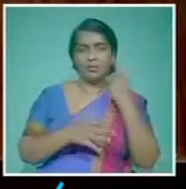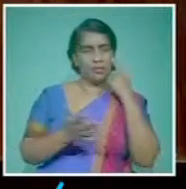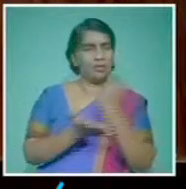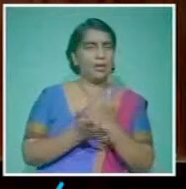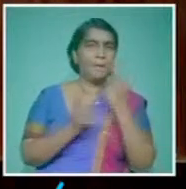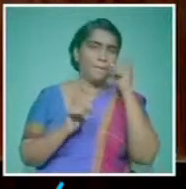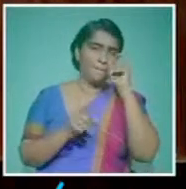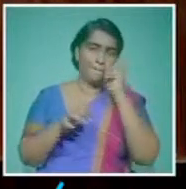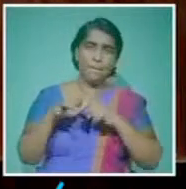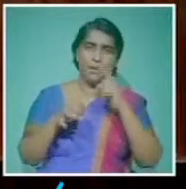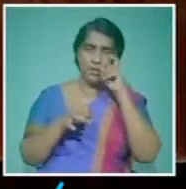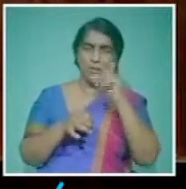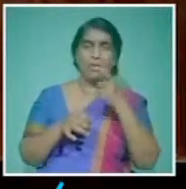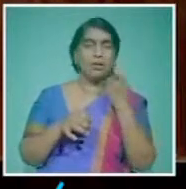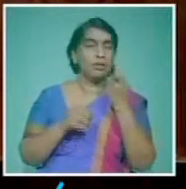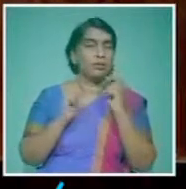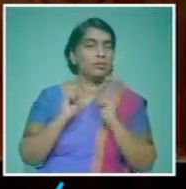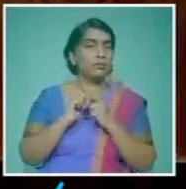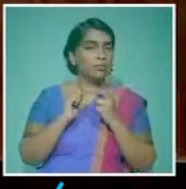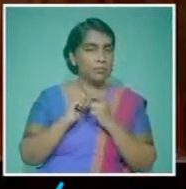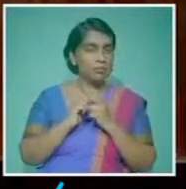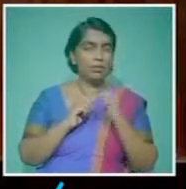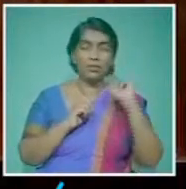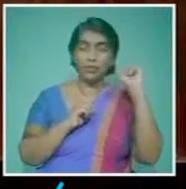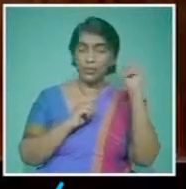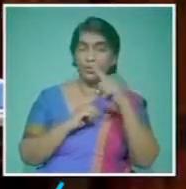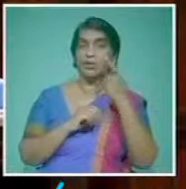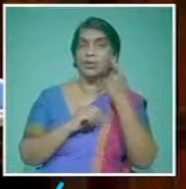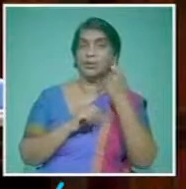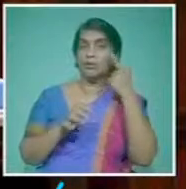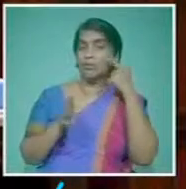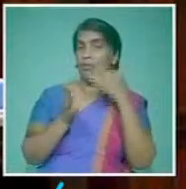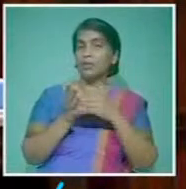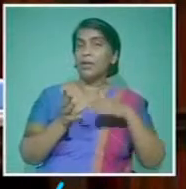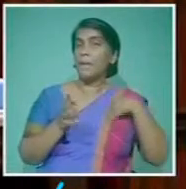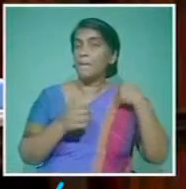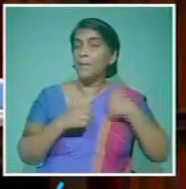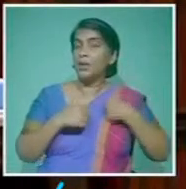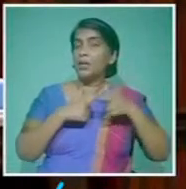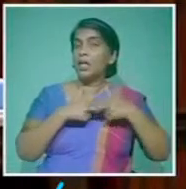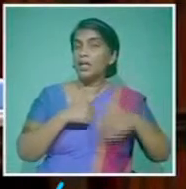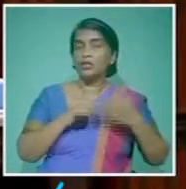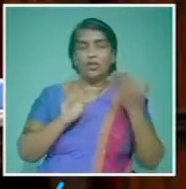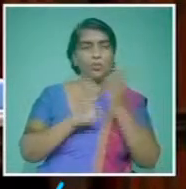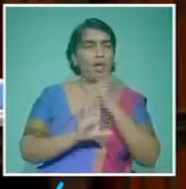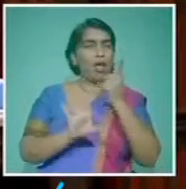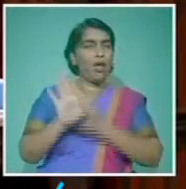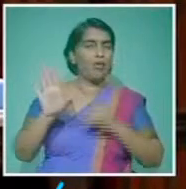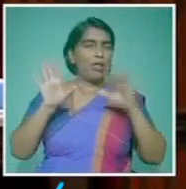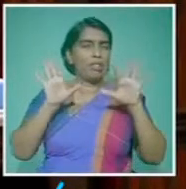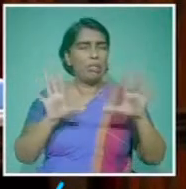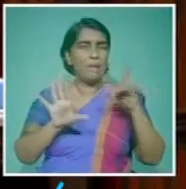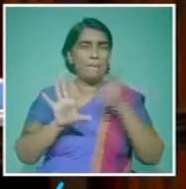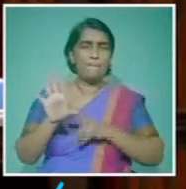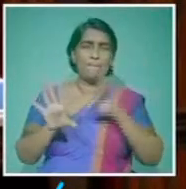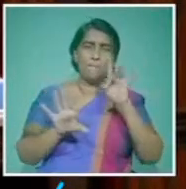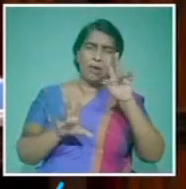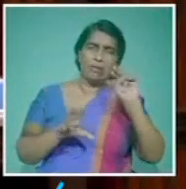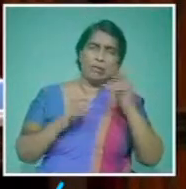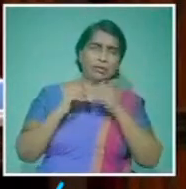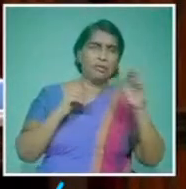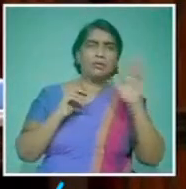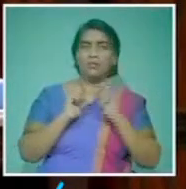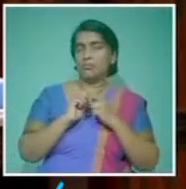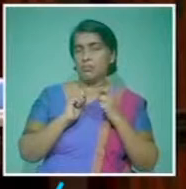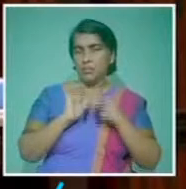dihabellum. May Arctic a Prasna, Walter Muller, may Arctic a Prasna, the Pradana Hetu, Pahogi Aru, the Haya Pahara, Visetra, Situated